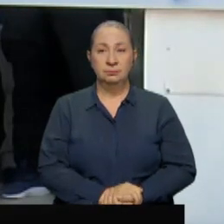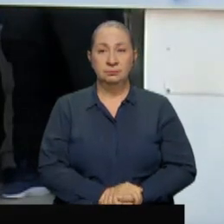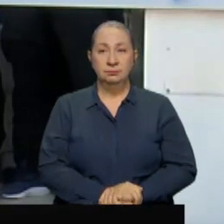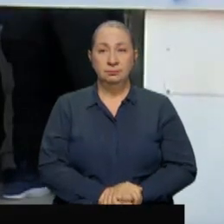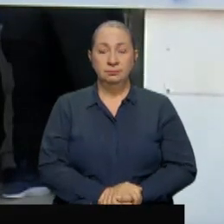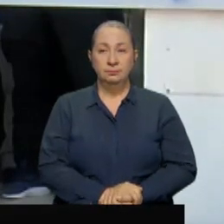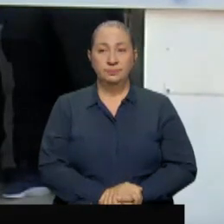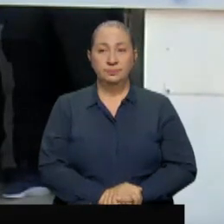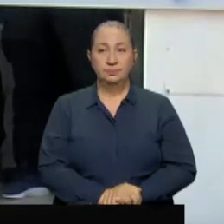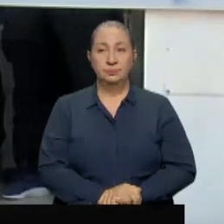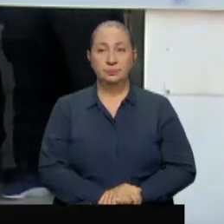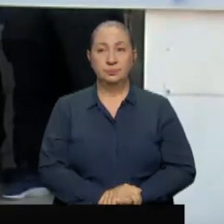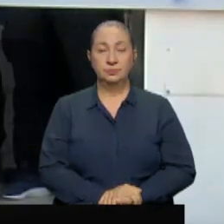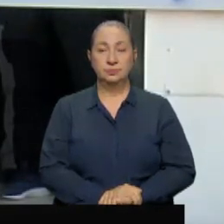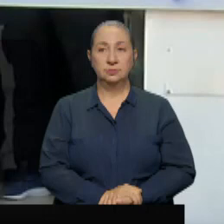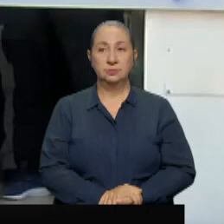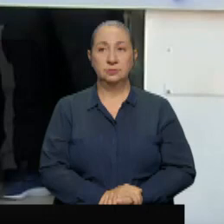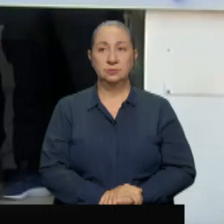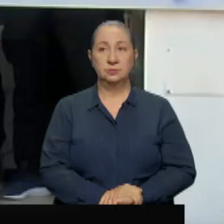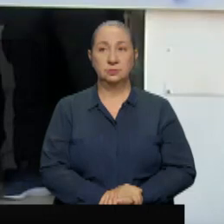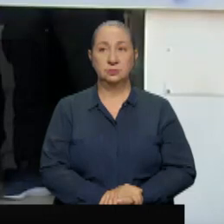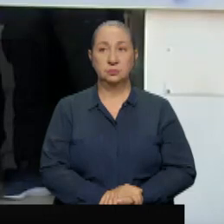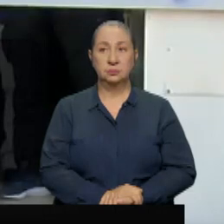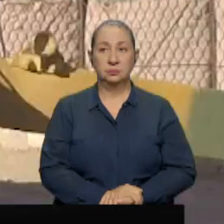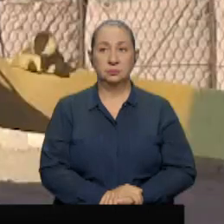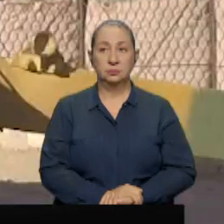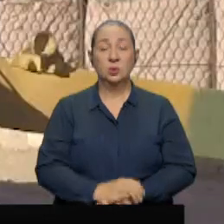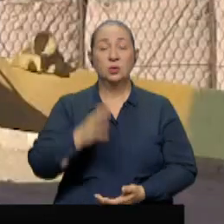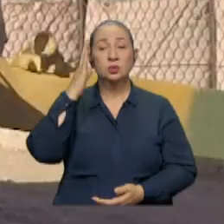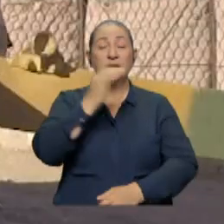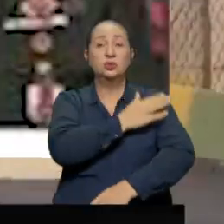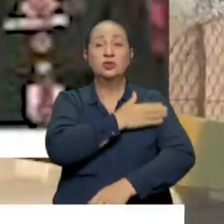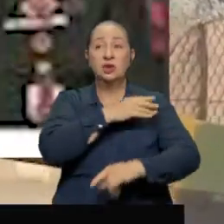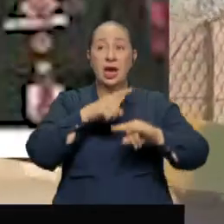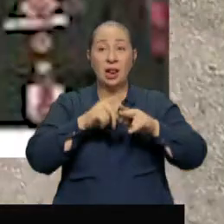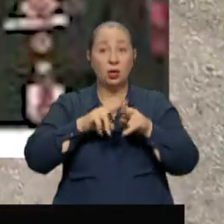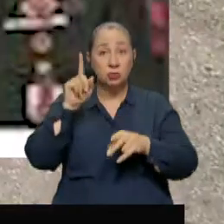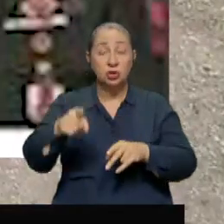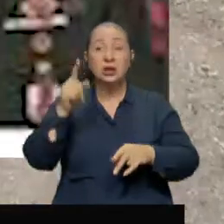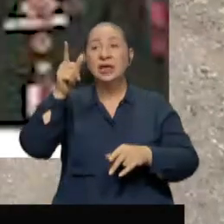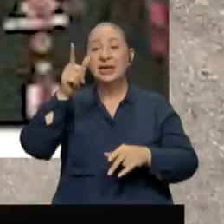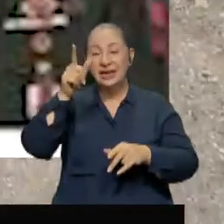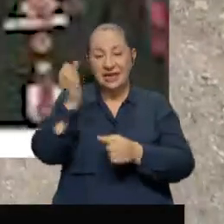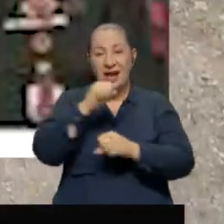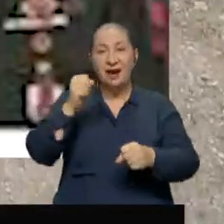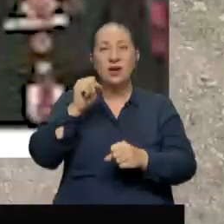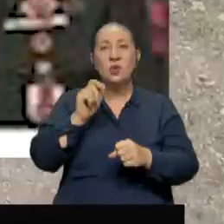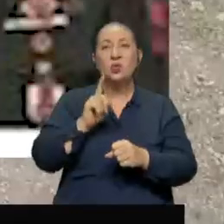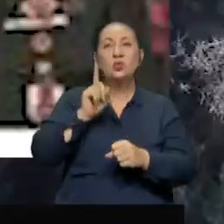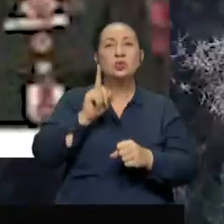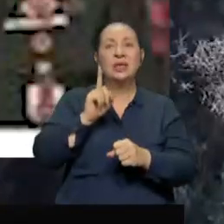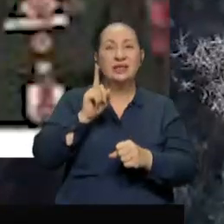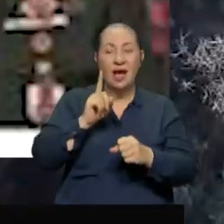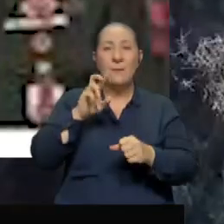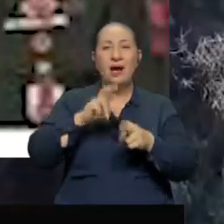değildirler. Onlar değildirler, siz bunu anlayamazsınız. Uzman çavuş Halil Koç, Irak'ın kuzeyinde PKK'lı teröristlere